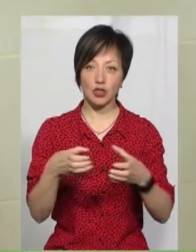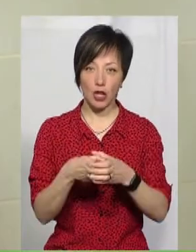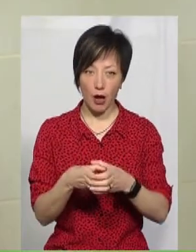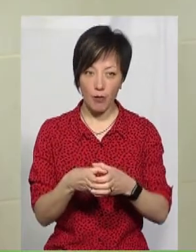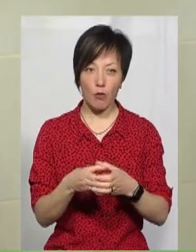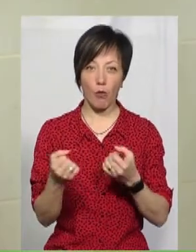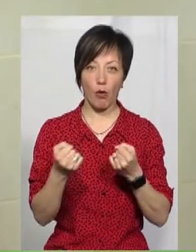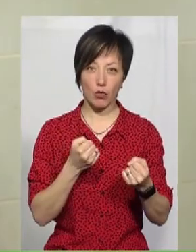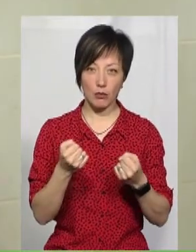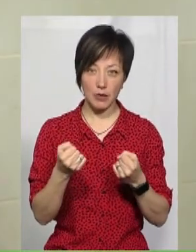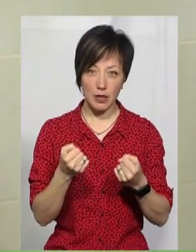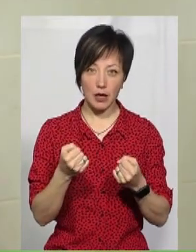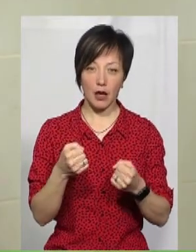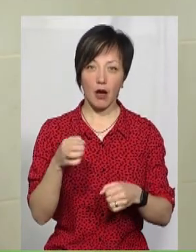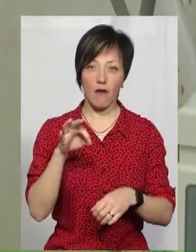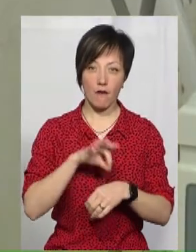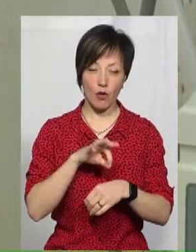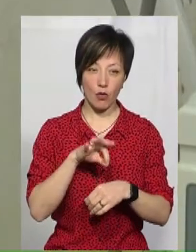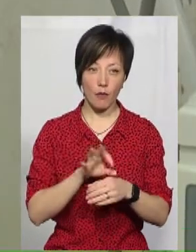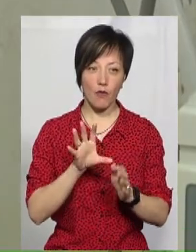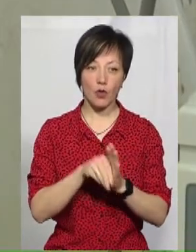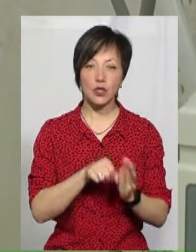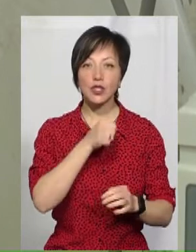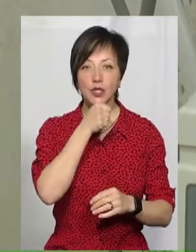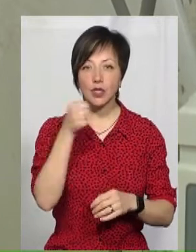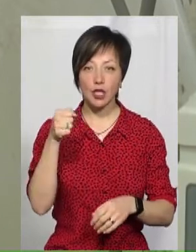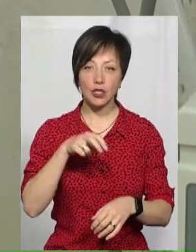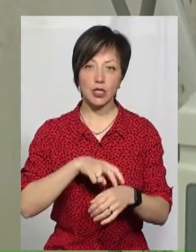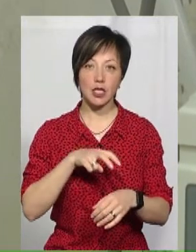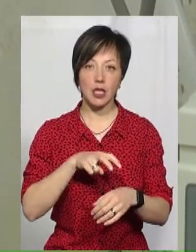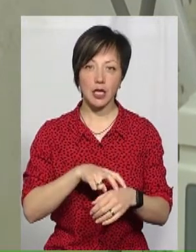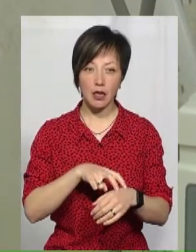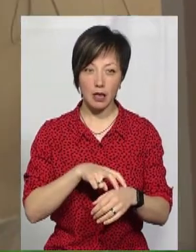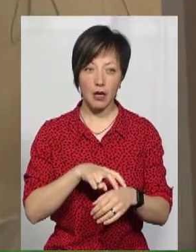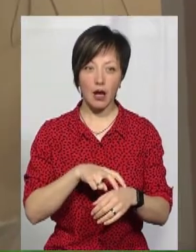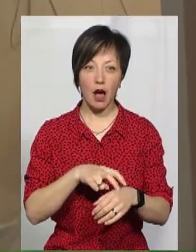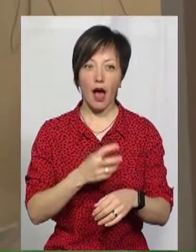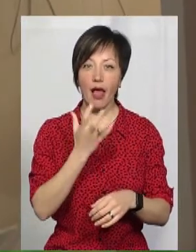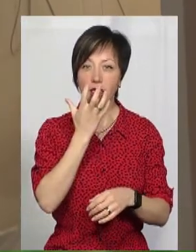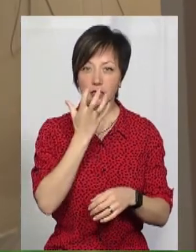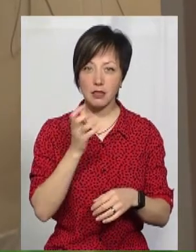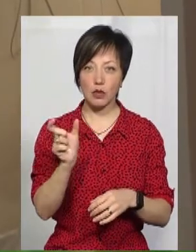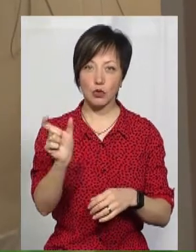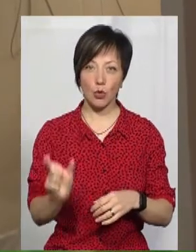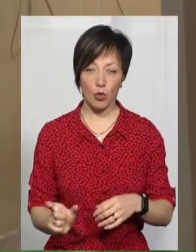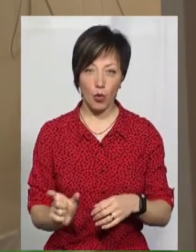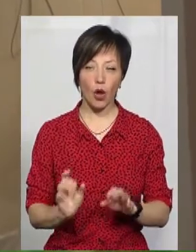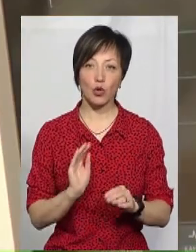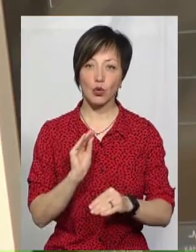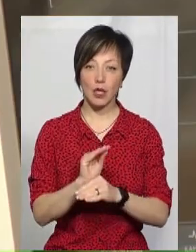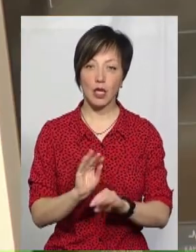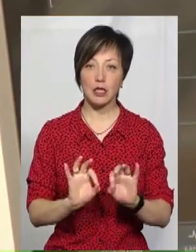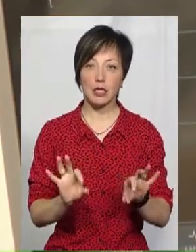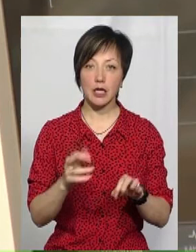інфекцією входить старший ординатор відділення анестезіології інтенсивної терапії Хмельницької обласної лікарні Костянтин Карньов. Додає,